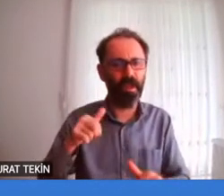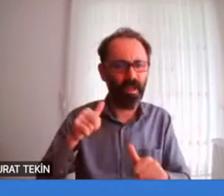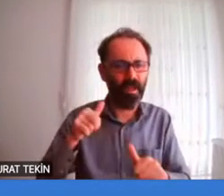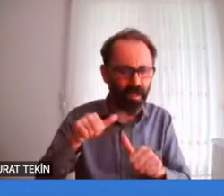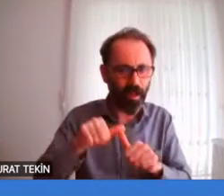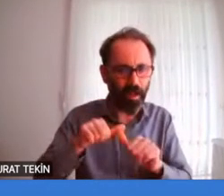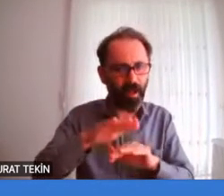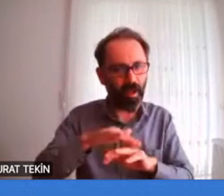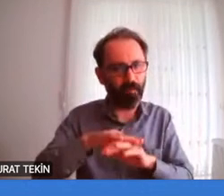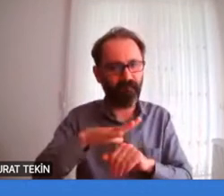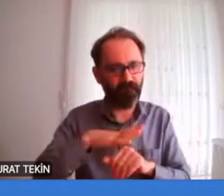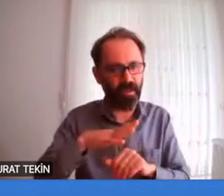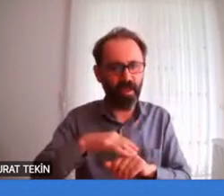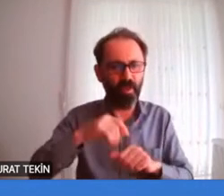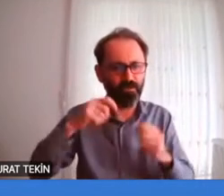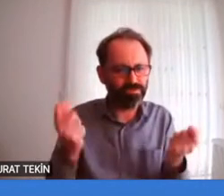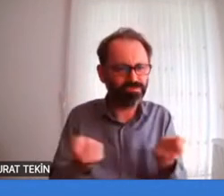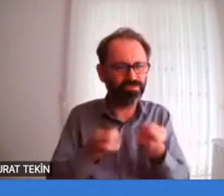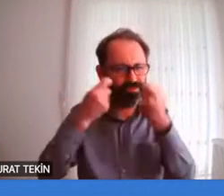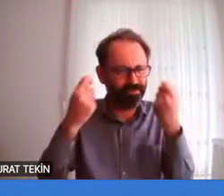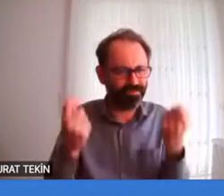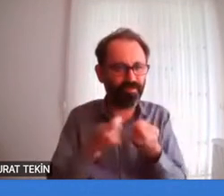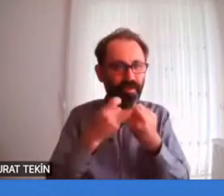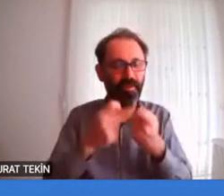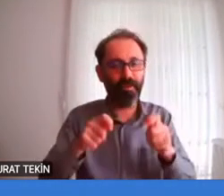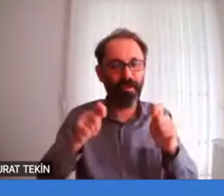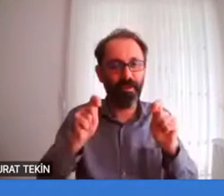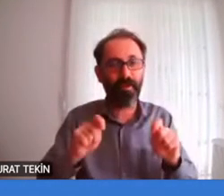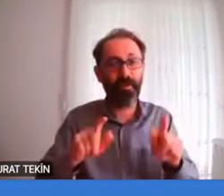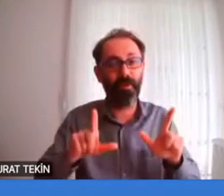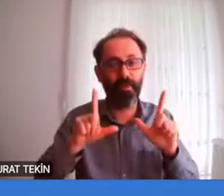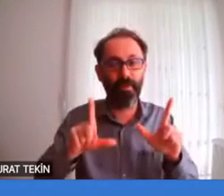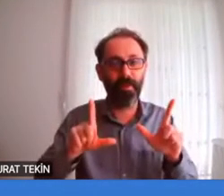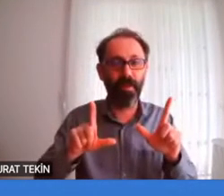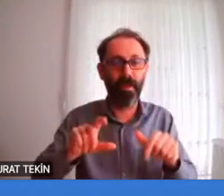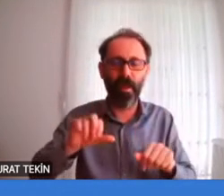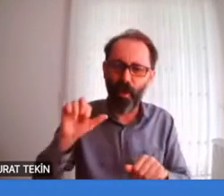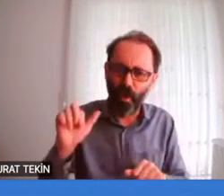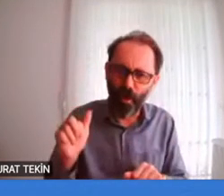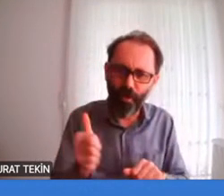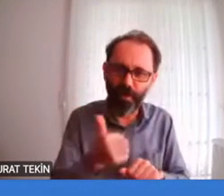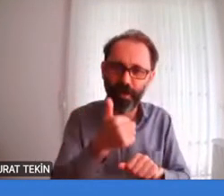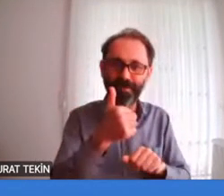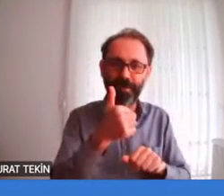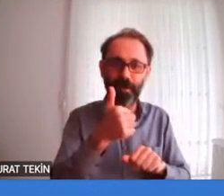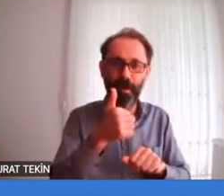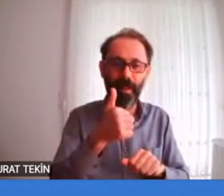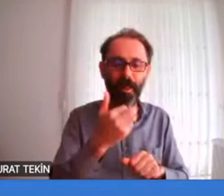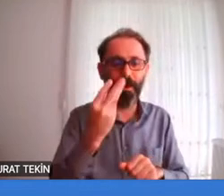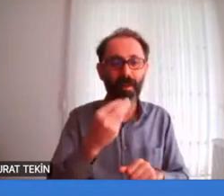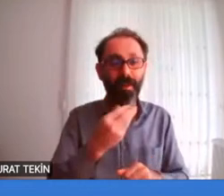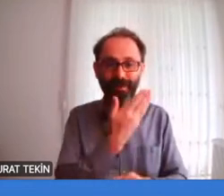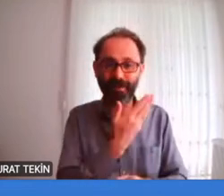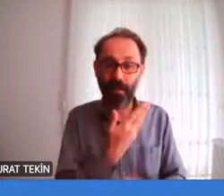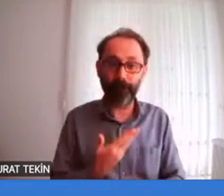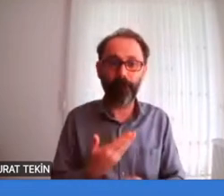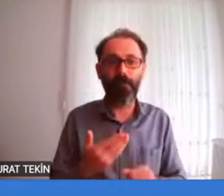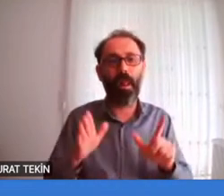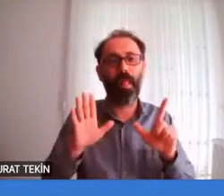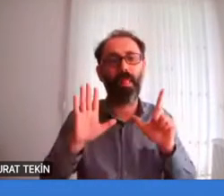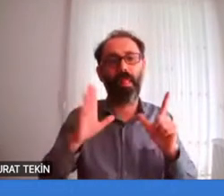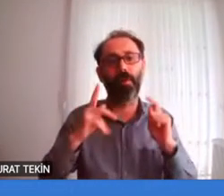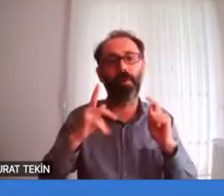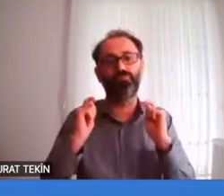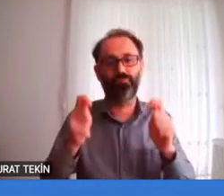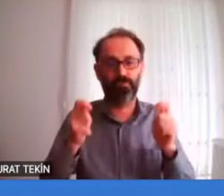biliyorum. Çok çalışsınlar. Gerçekten söylemek istediklerim bu ama sevgiyle yaptığı her iş